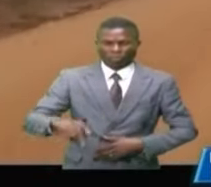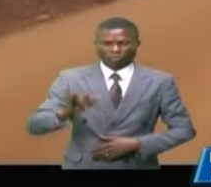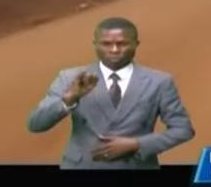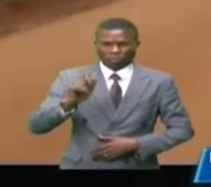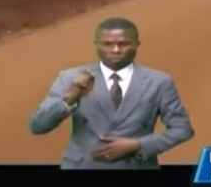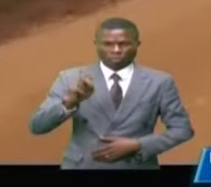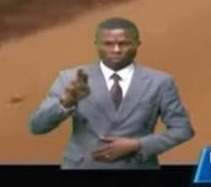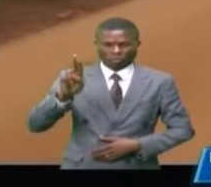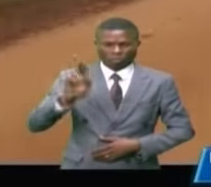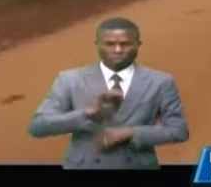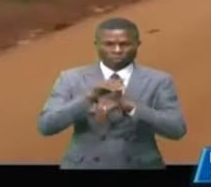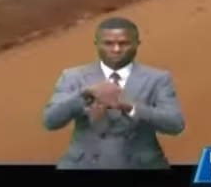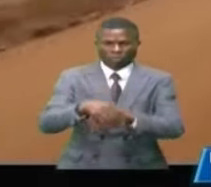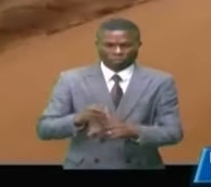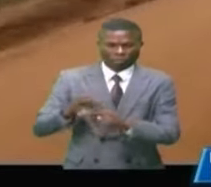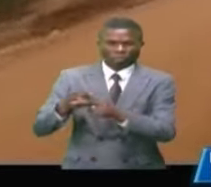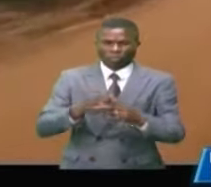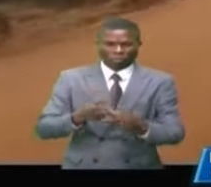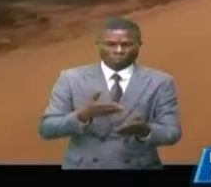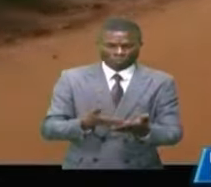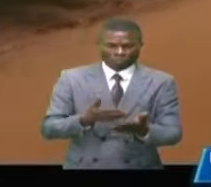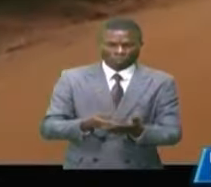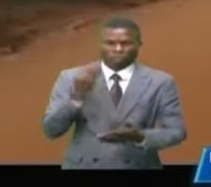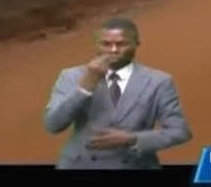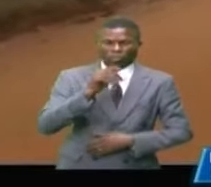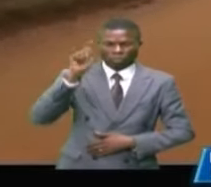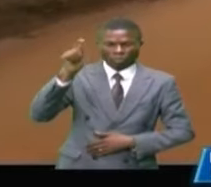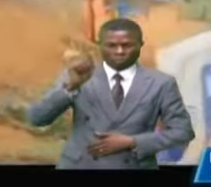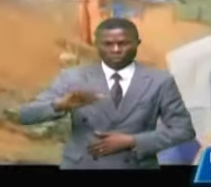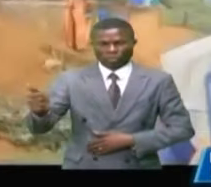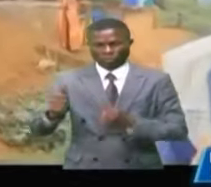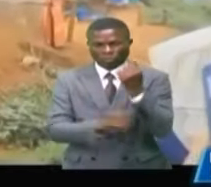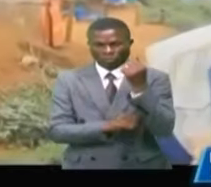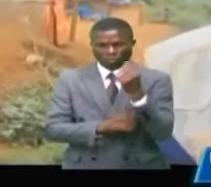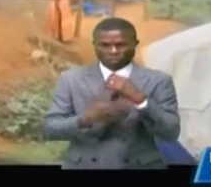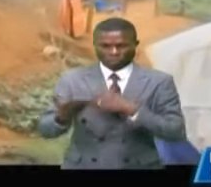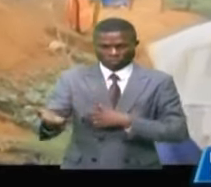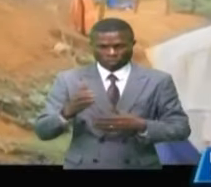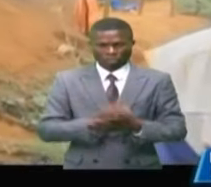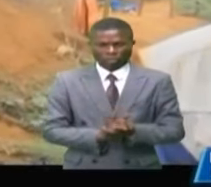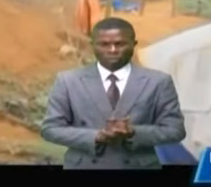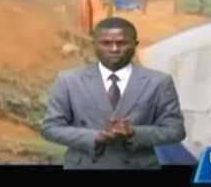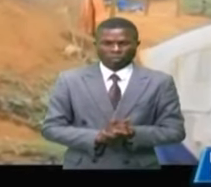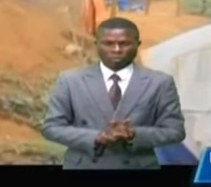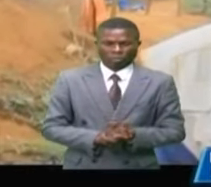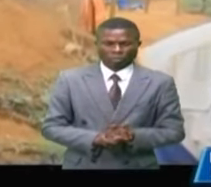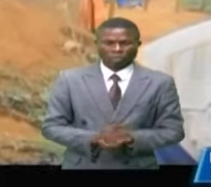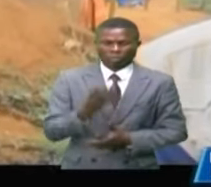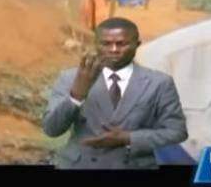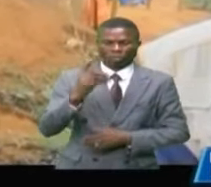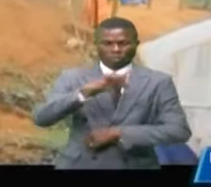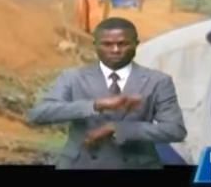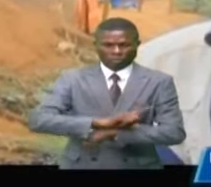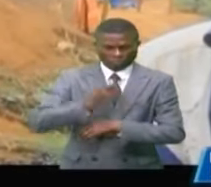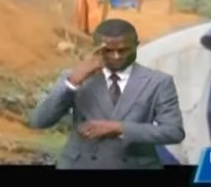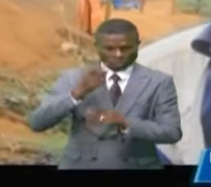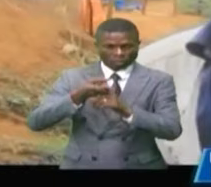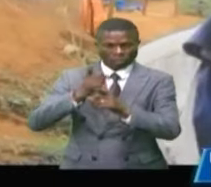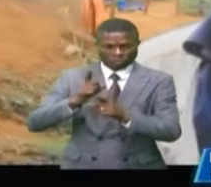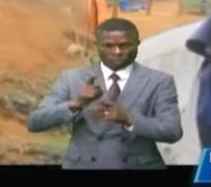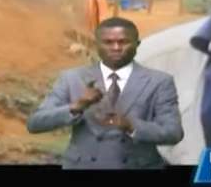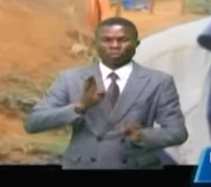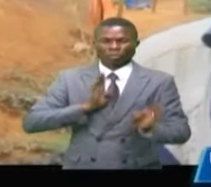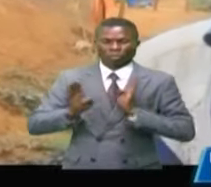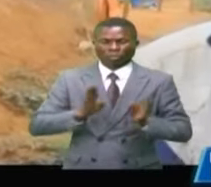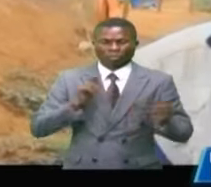contribuer efficacement à la sécurité. Témoignage de certains habitants. On faisait 4 jours pour quitter Bounia à